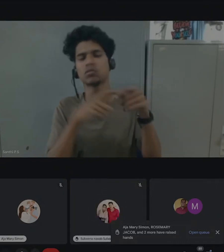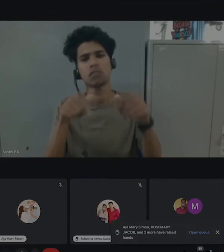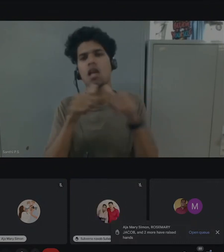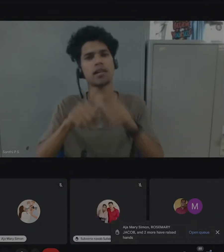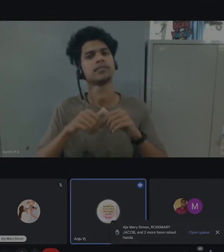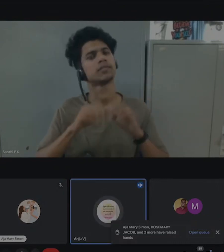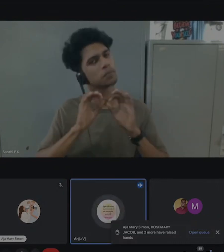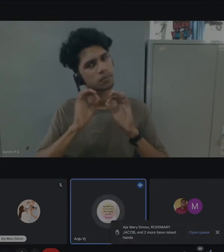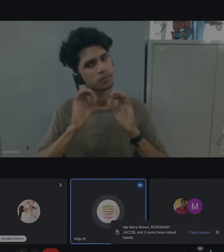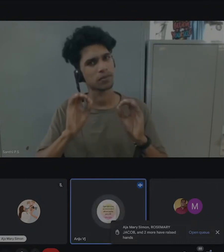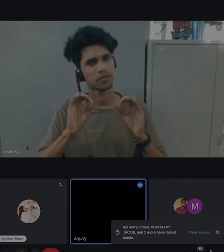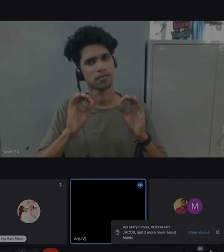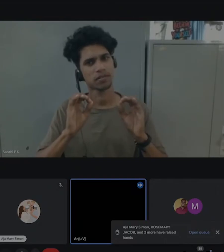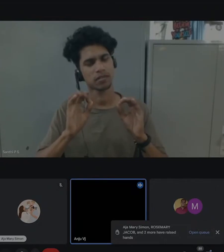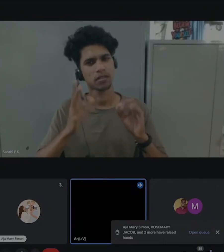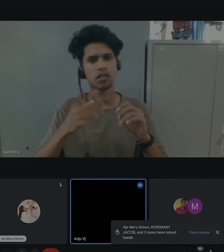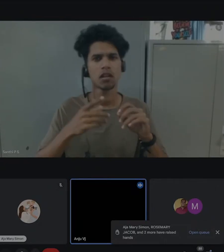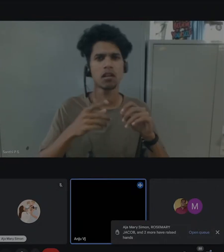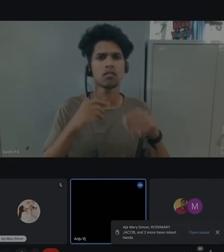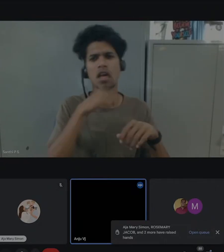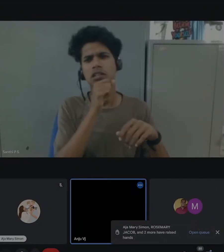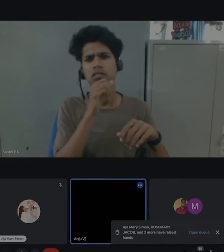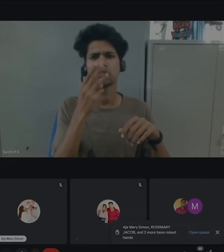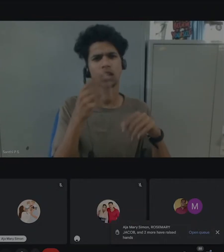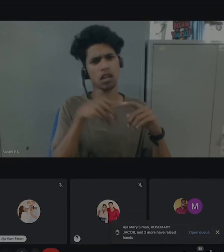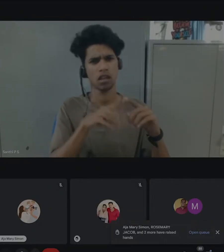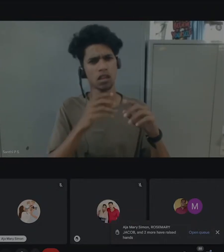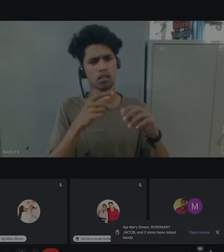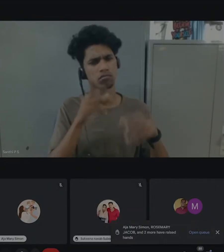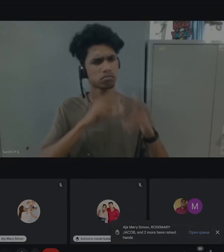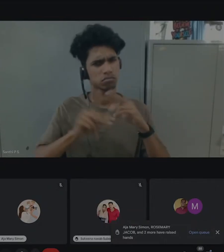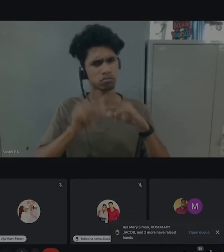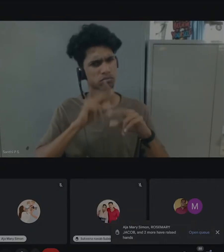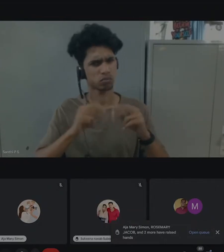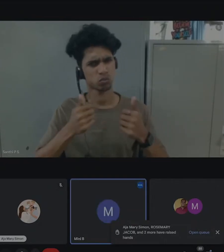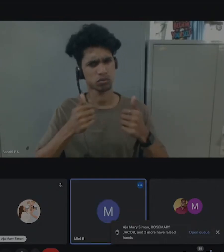3 വയസ്സിൻ്റെതായിട്ടുള്ള സ്പീച്ച് നല്ല രീതിയിൽ ഉണ്ടെന്ന് ഉറപ്പുള്ളതാണോ?